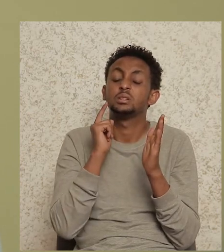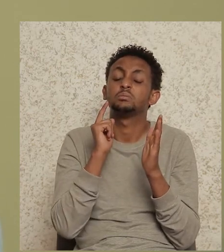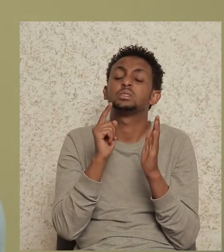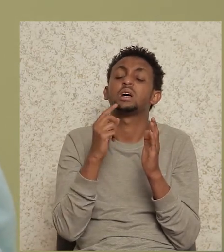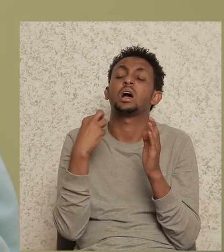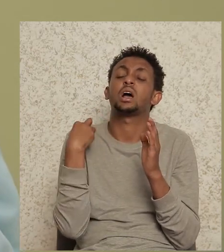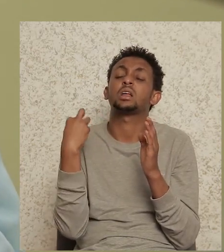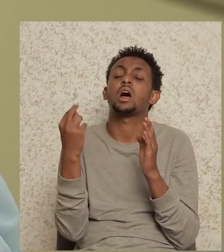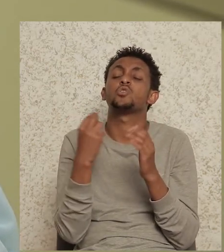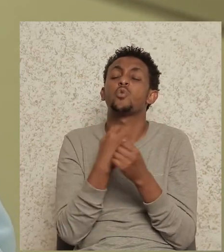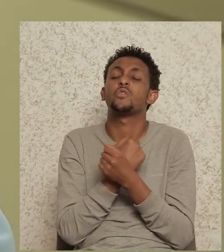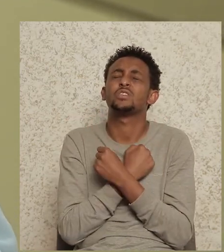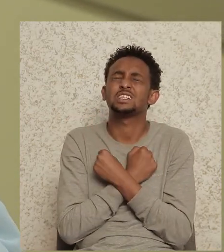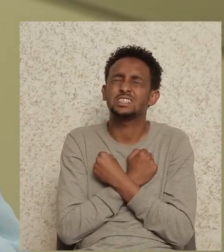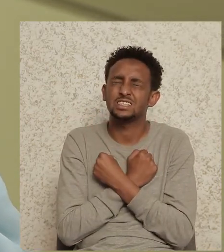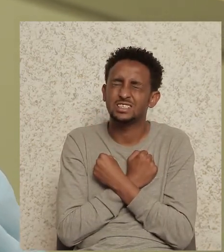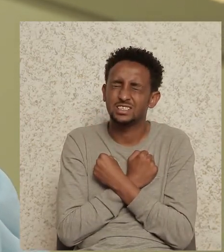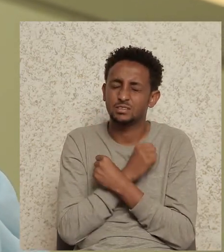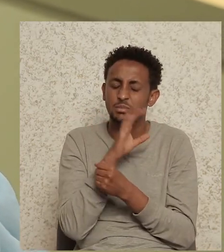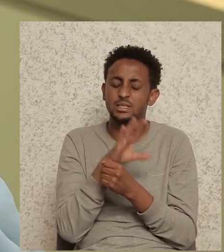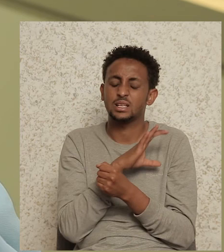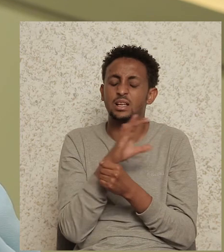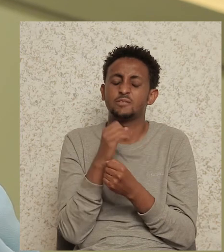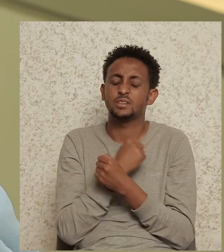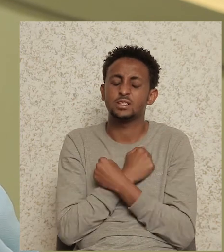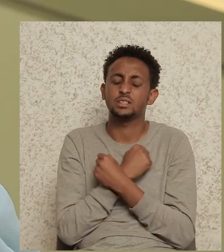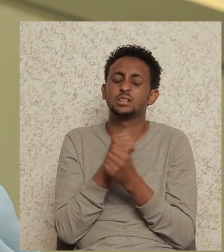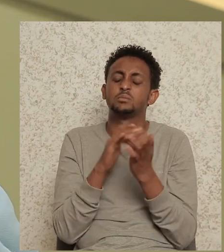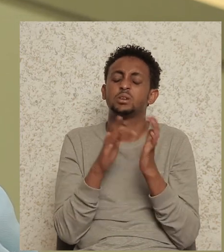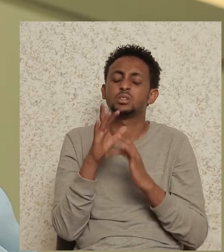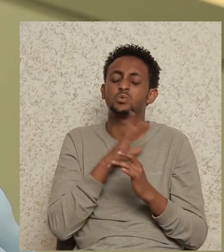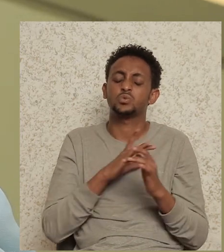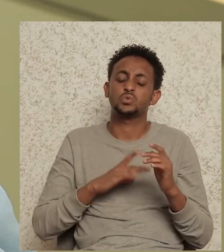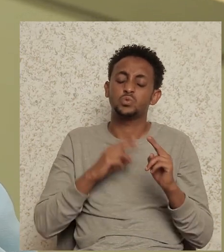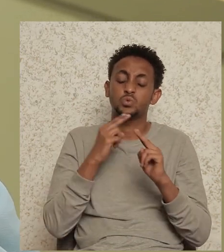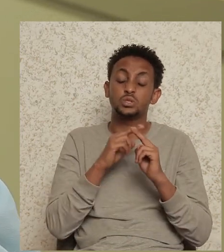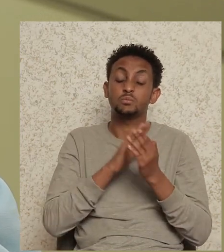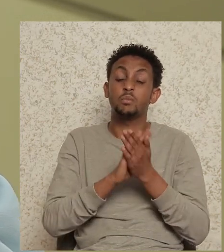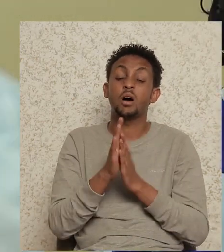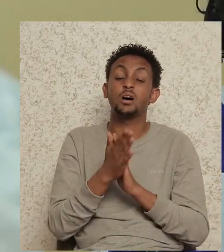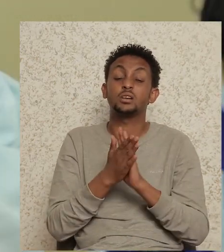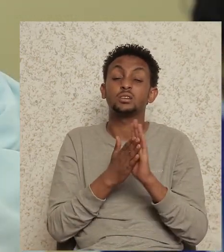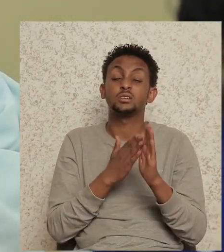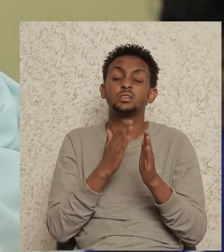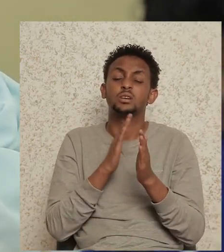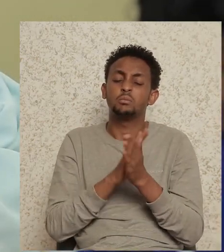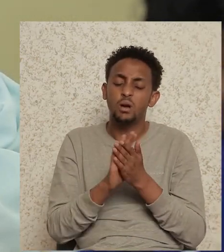በዛ በቀራንዮ ፍቅር በኢየሱስ ክርስቶስ